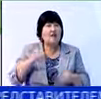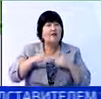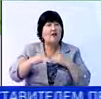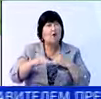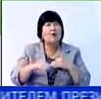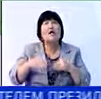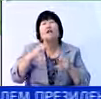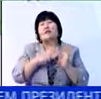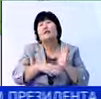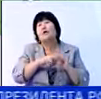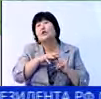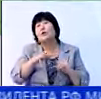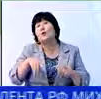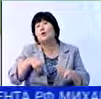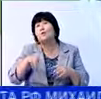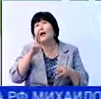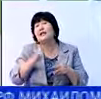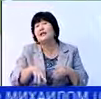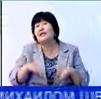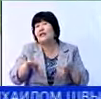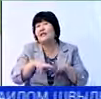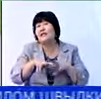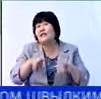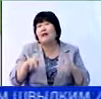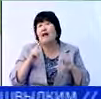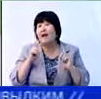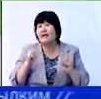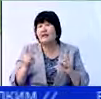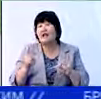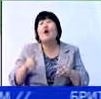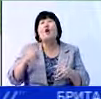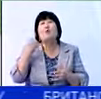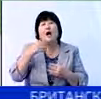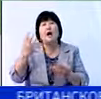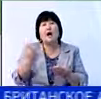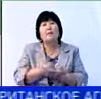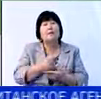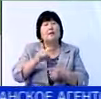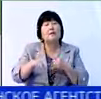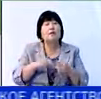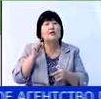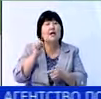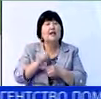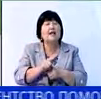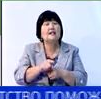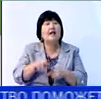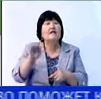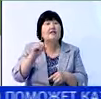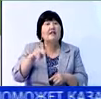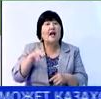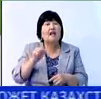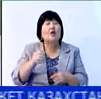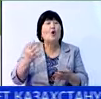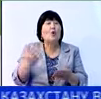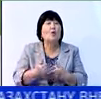поля. 90-минутный матч завершился ничейным счетом 1-1. Победитель определился после назначенной серии пенальти.